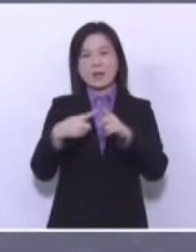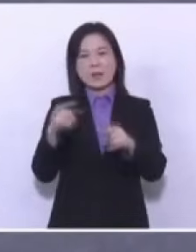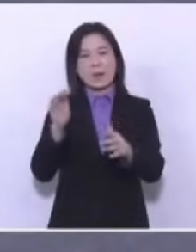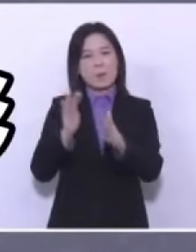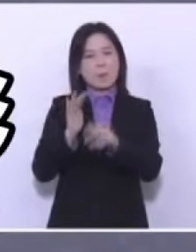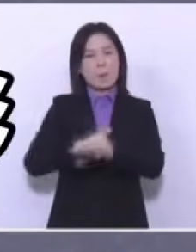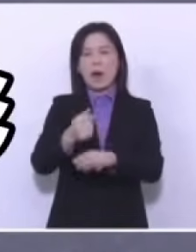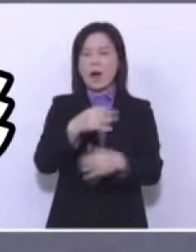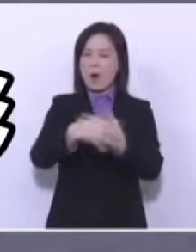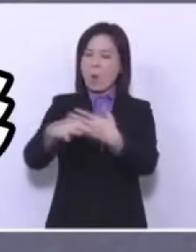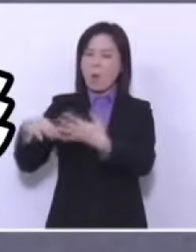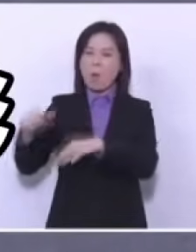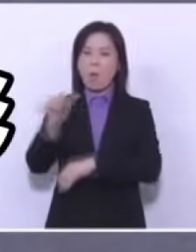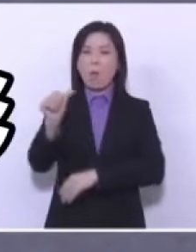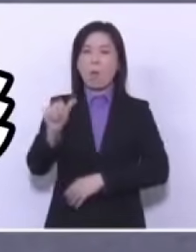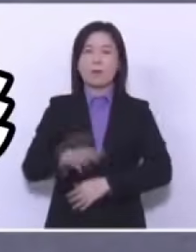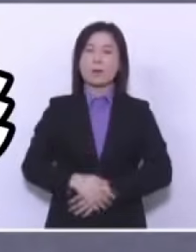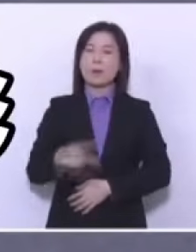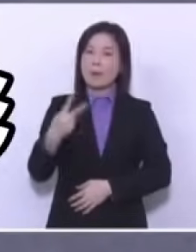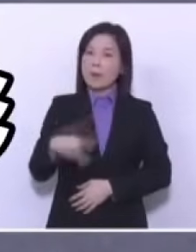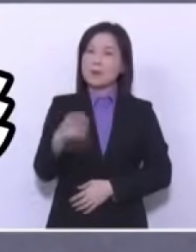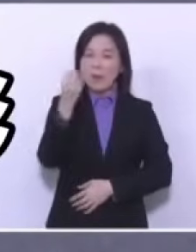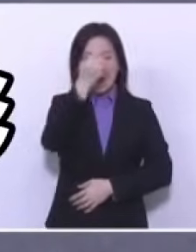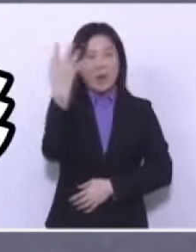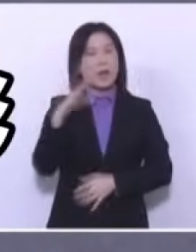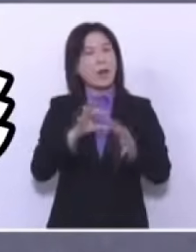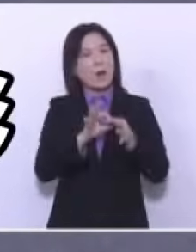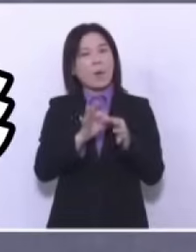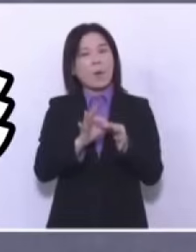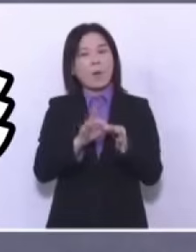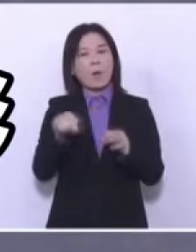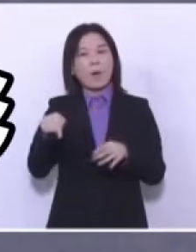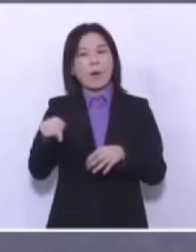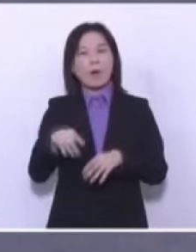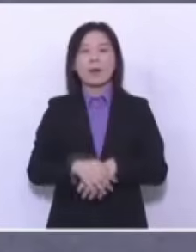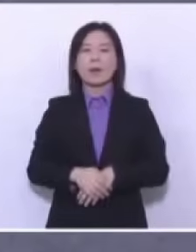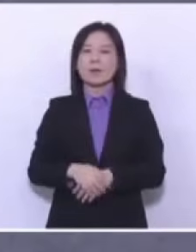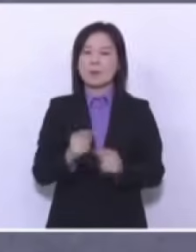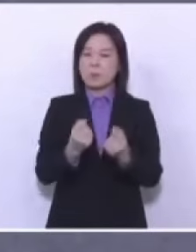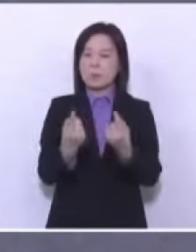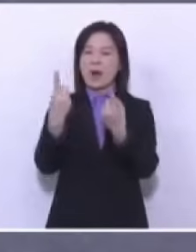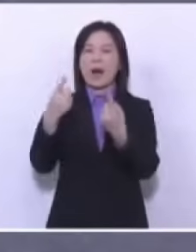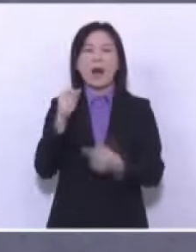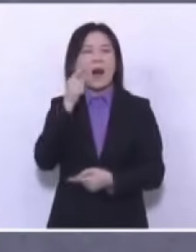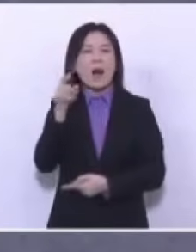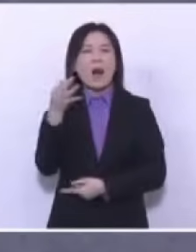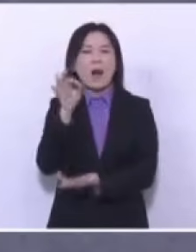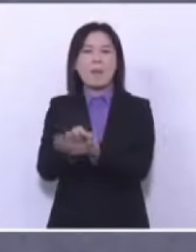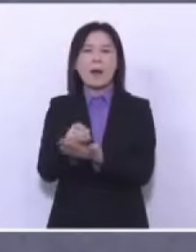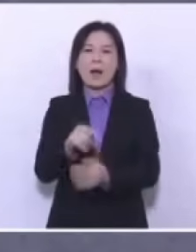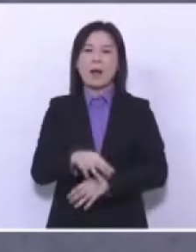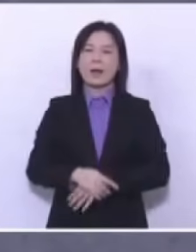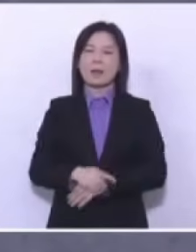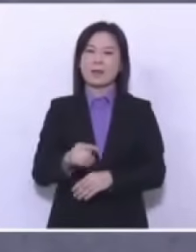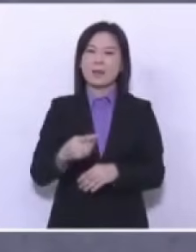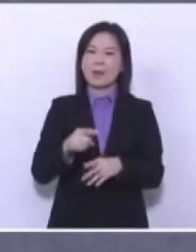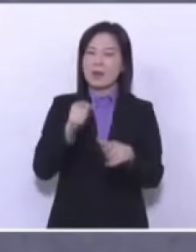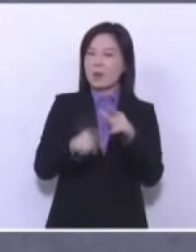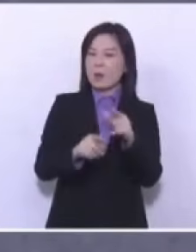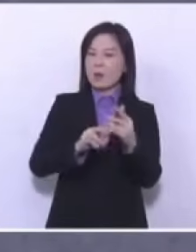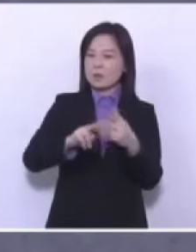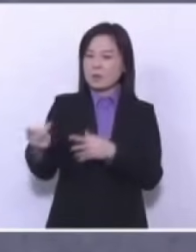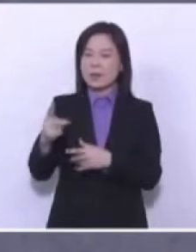才，还有年轻人最关心的低薪、通膨、产业转型缓慢、高房